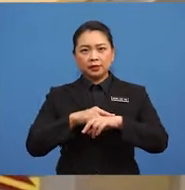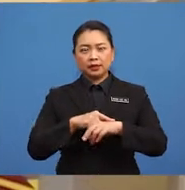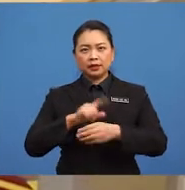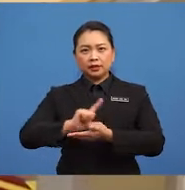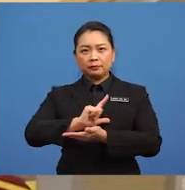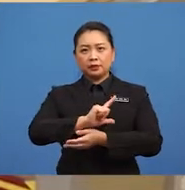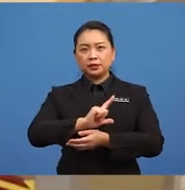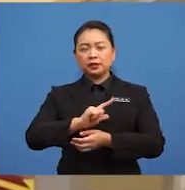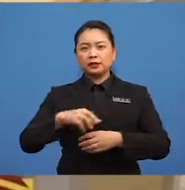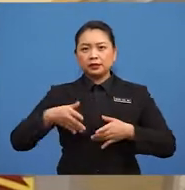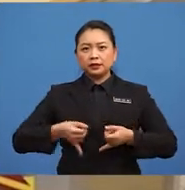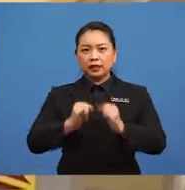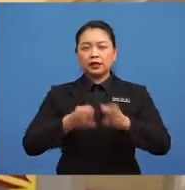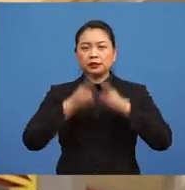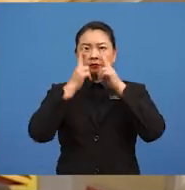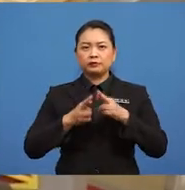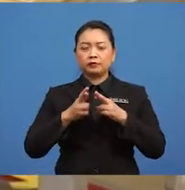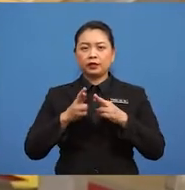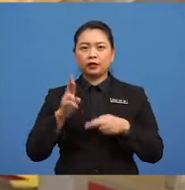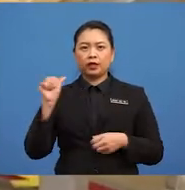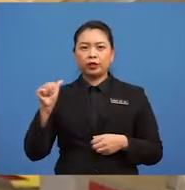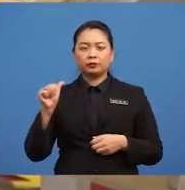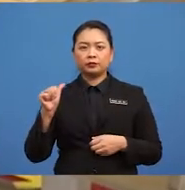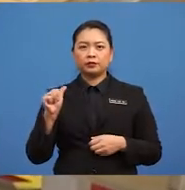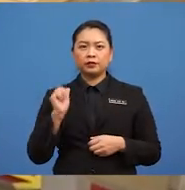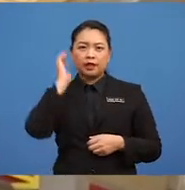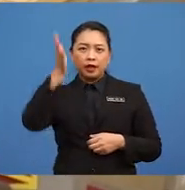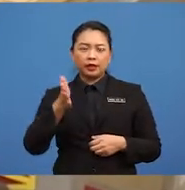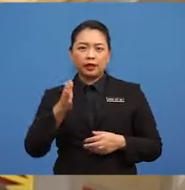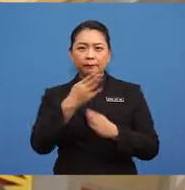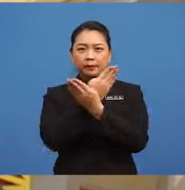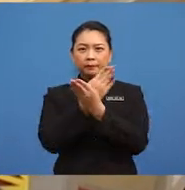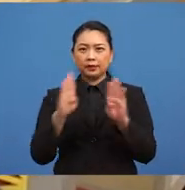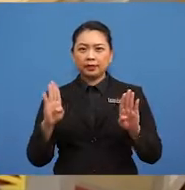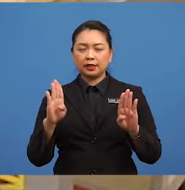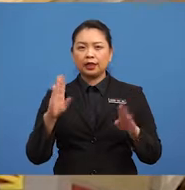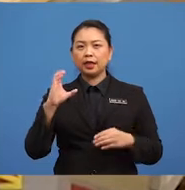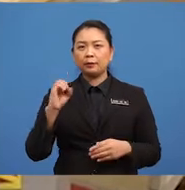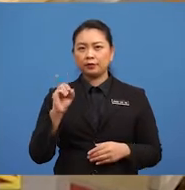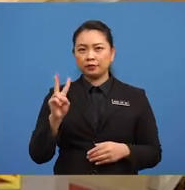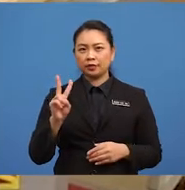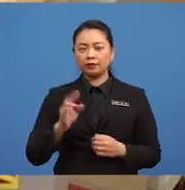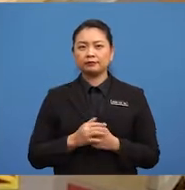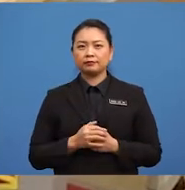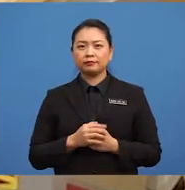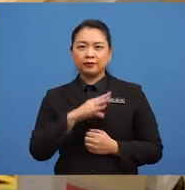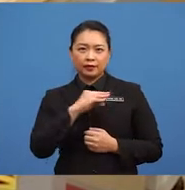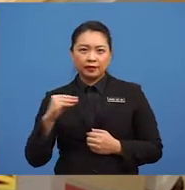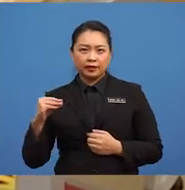Semasa lipas menjalankan respirasi aerob, lipas akan membebaskan karbon